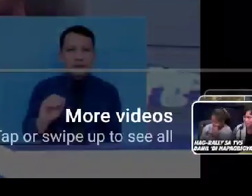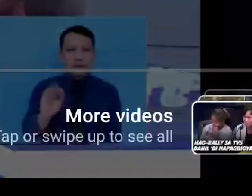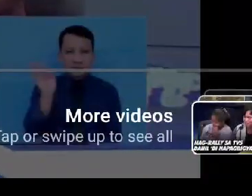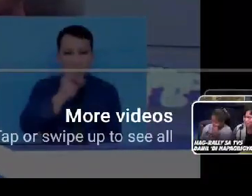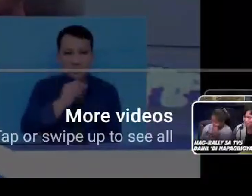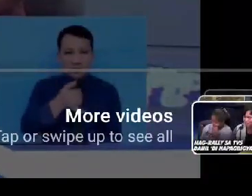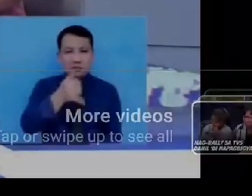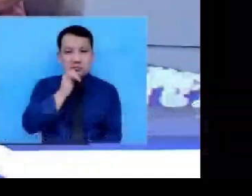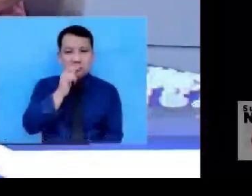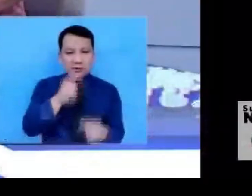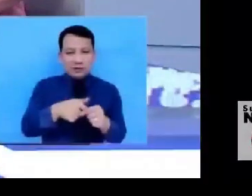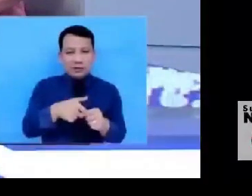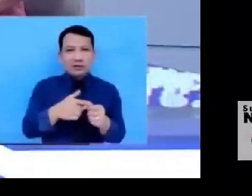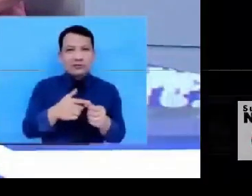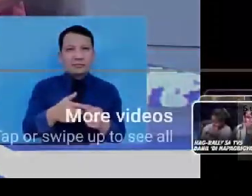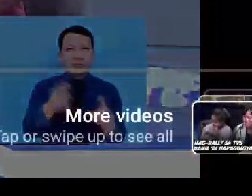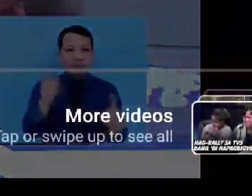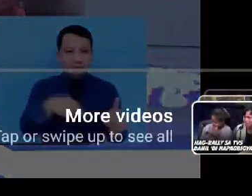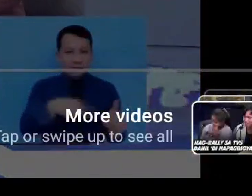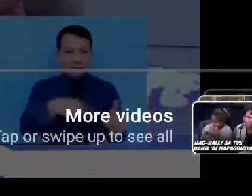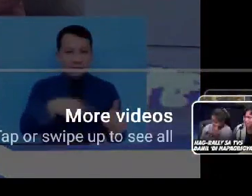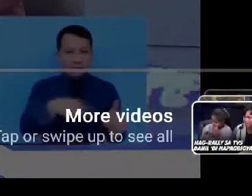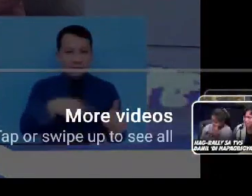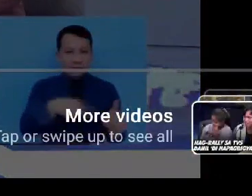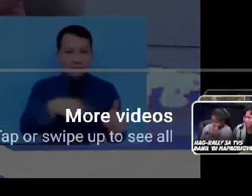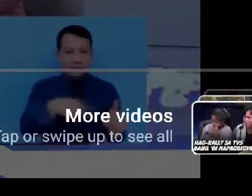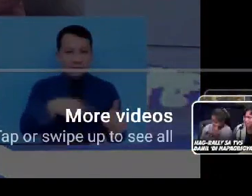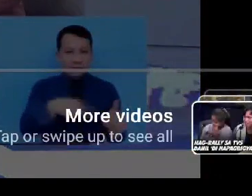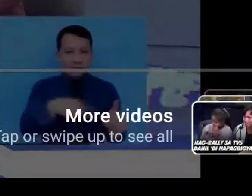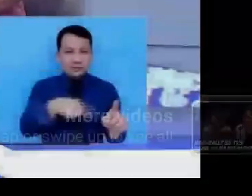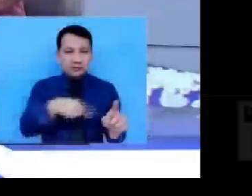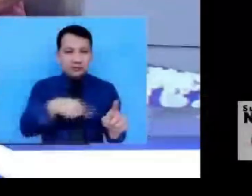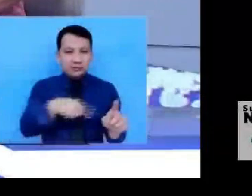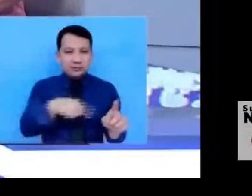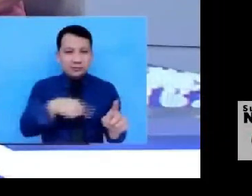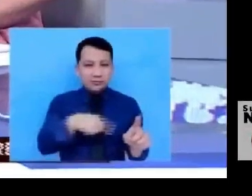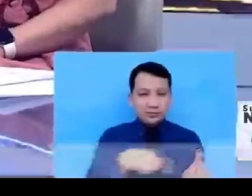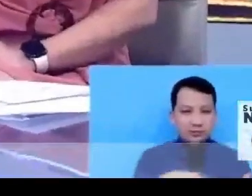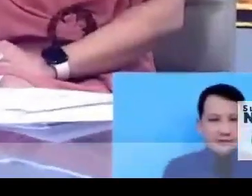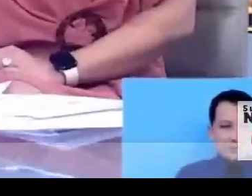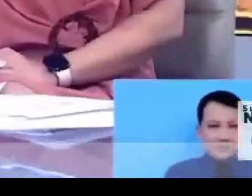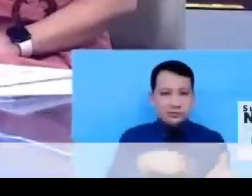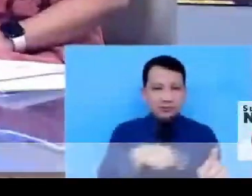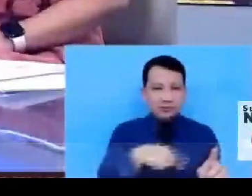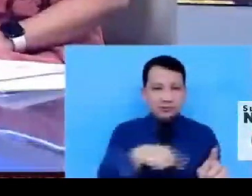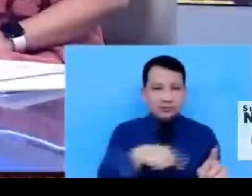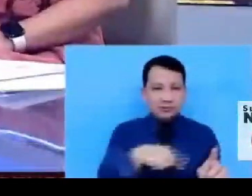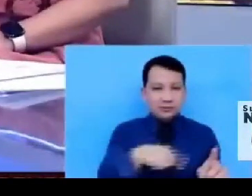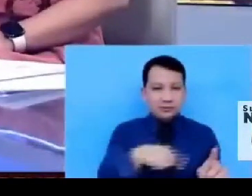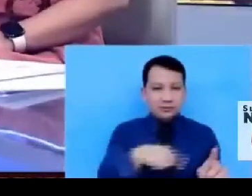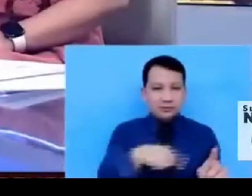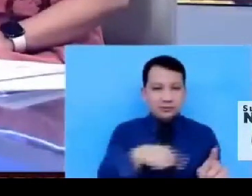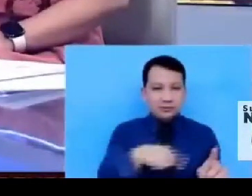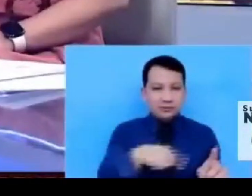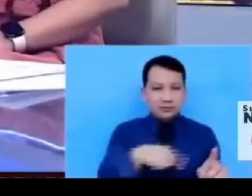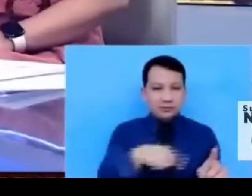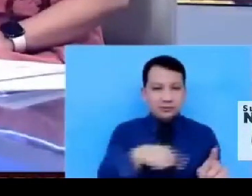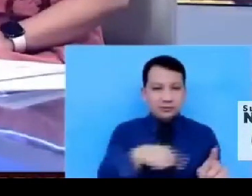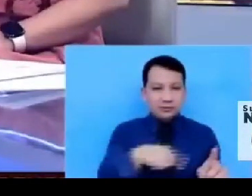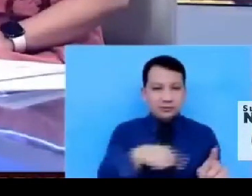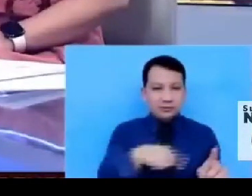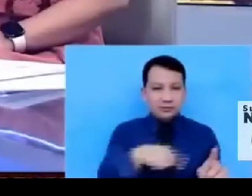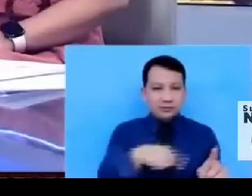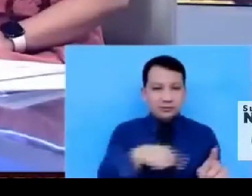So panoorin natin ng konti. Oh, ito yung guys, oh, yung ano, ayan, pakita ko sa inyo. Ito yung part na uminom siya,